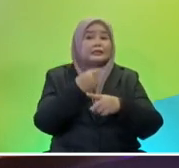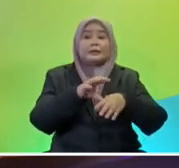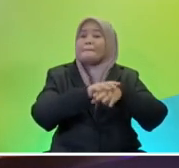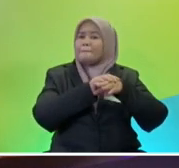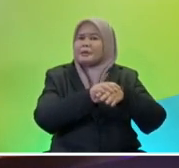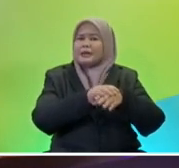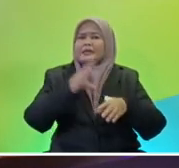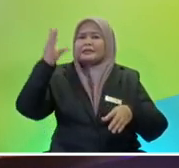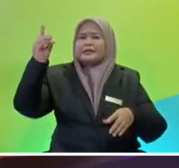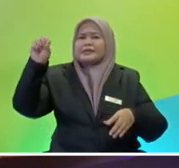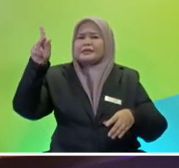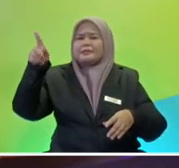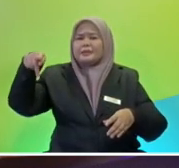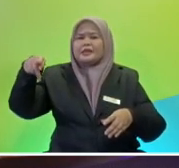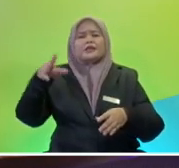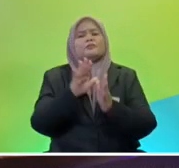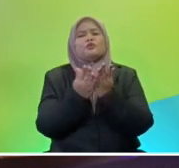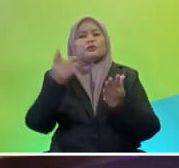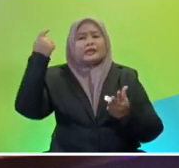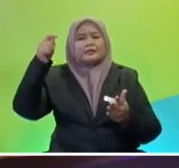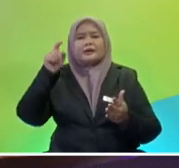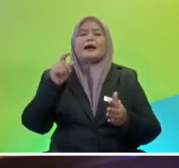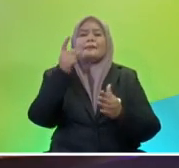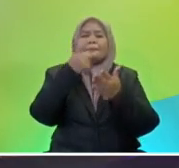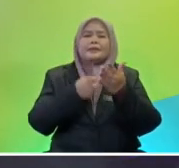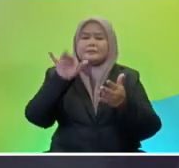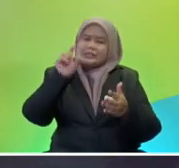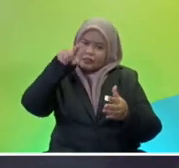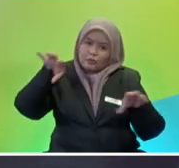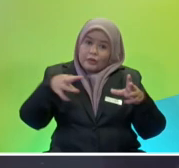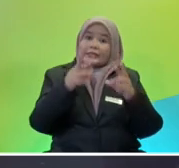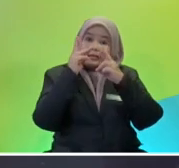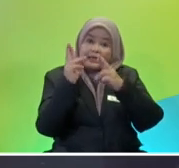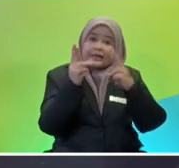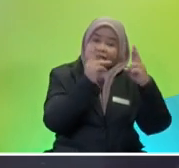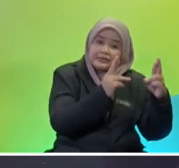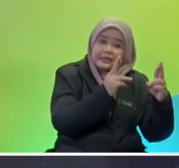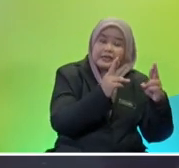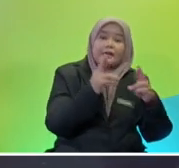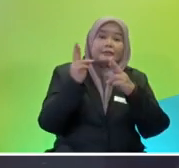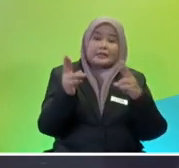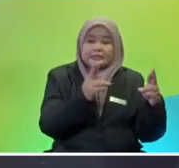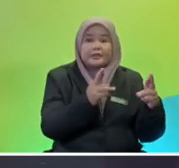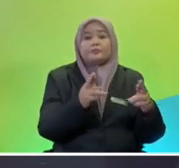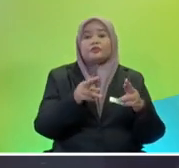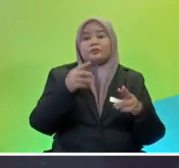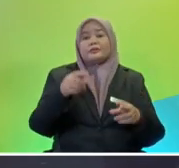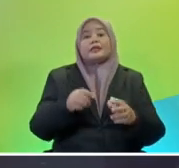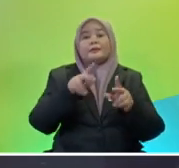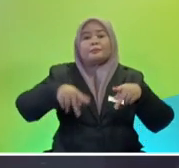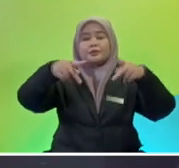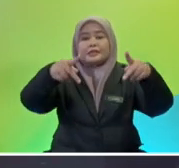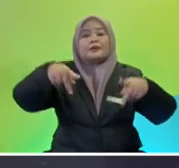di skip dan buku teks Apa yang perlu kita buat ialah merancang pelaksanaan PBD dalam proses